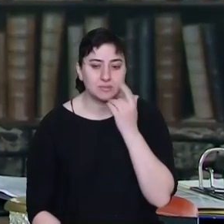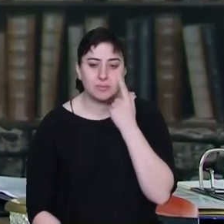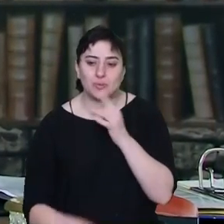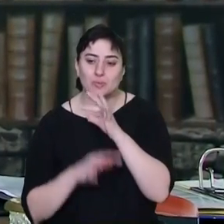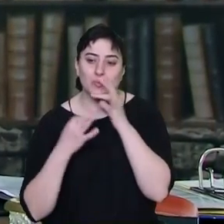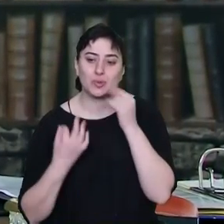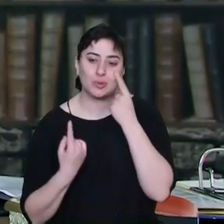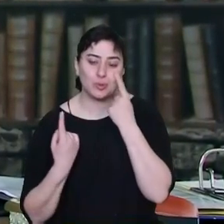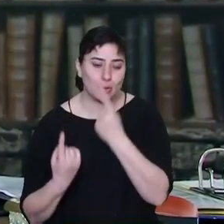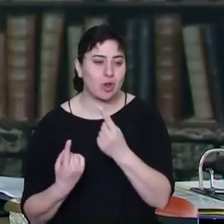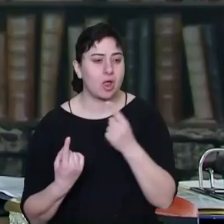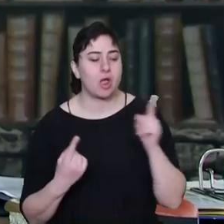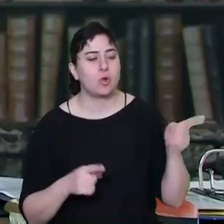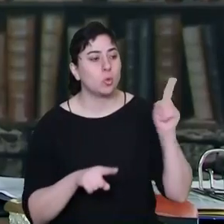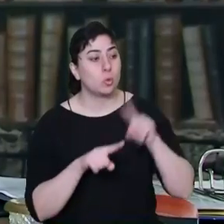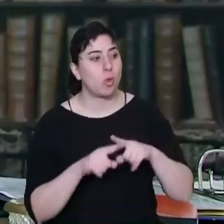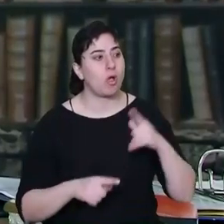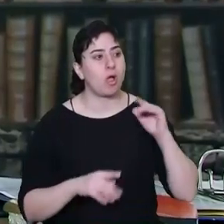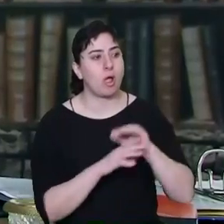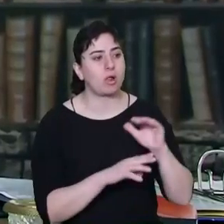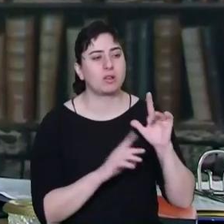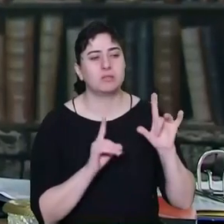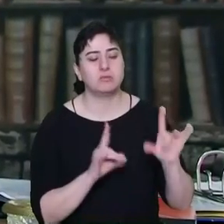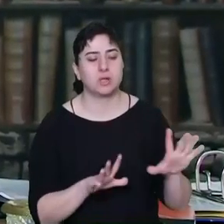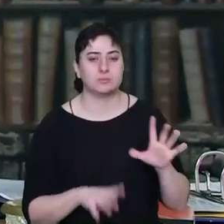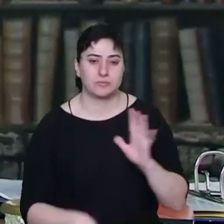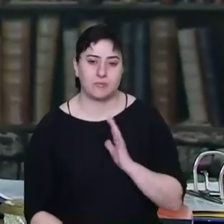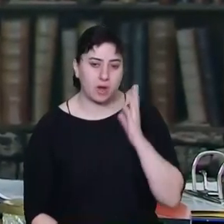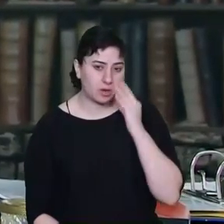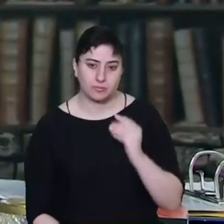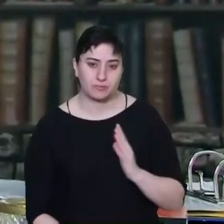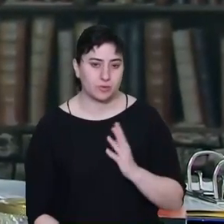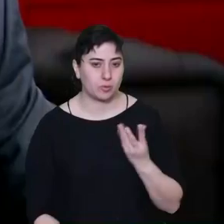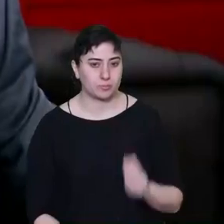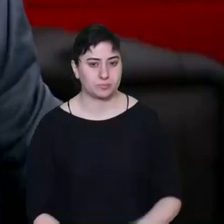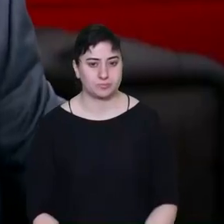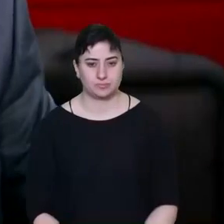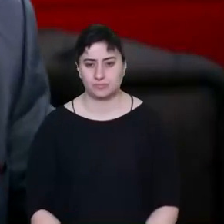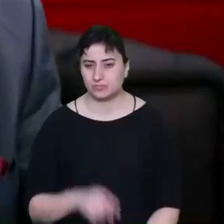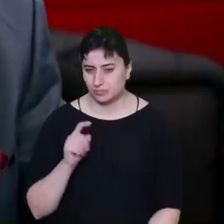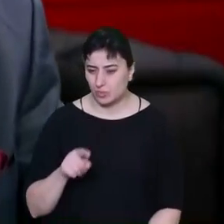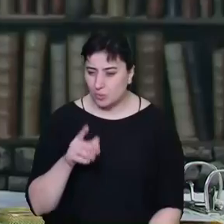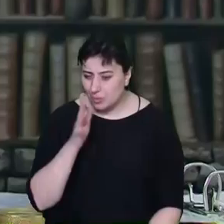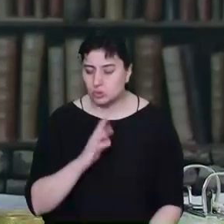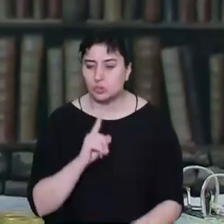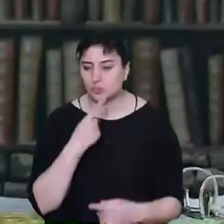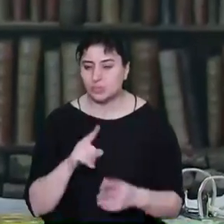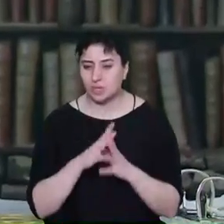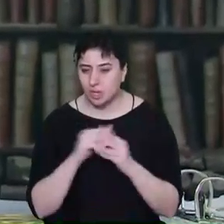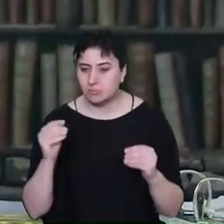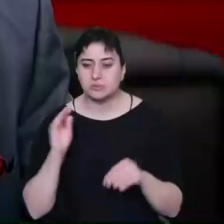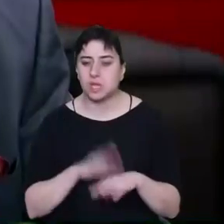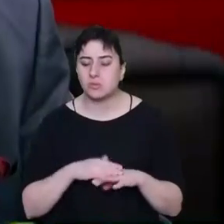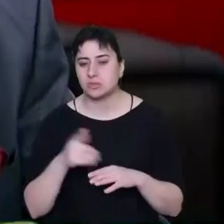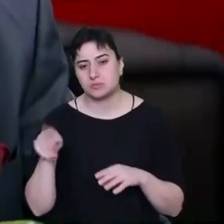mutlu olduklarını görseler, lüks hayat hırsının anlamsızlığını fark ederler belki. Bundar ettin 500 bini, ha?